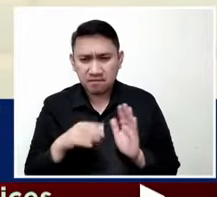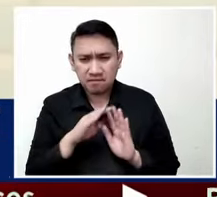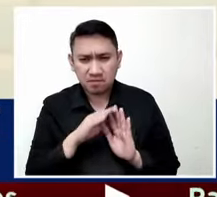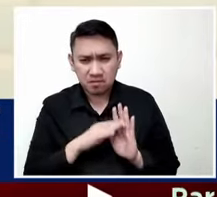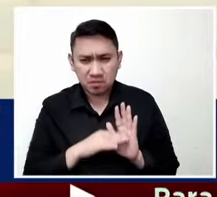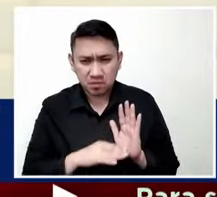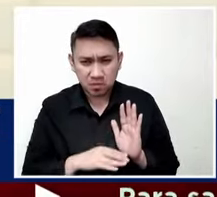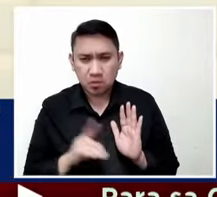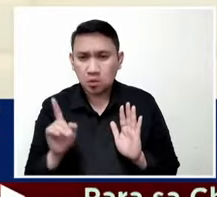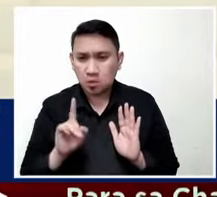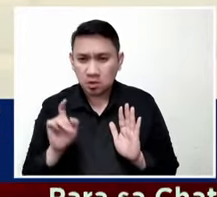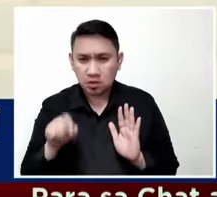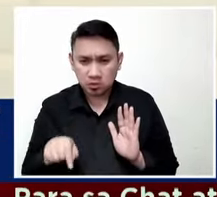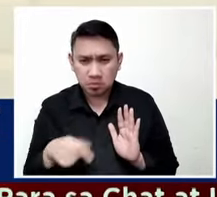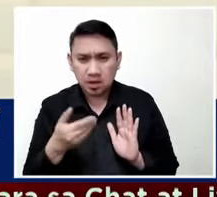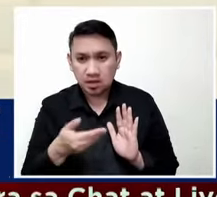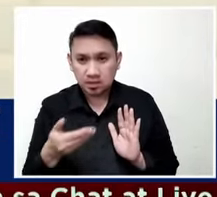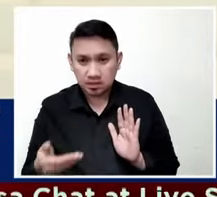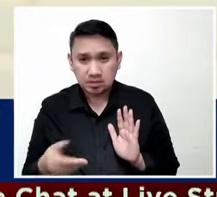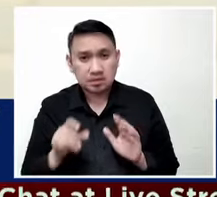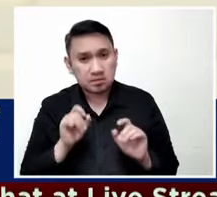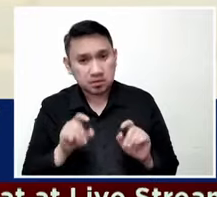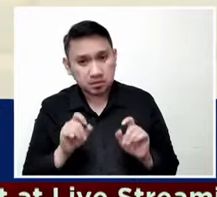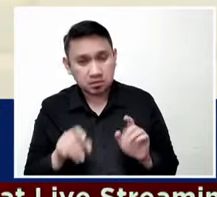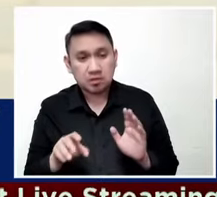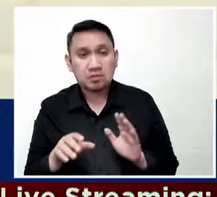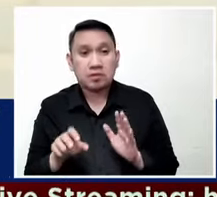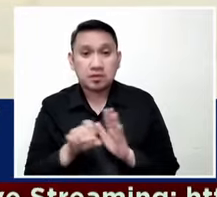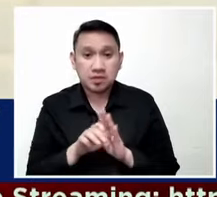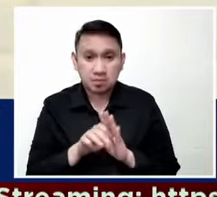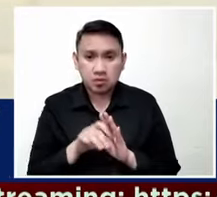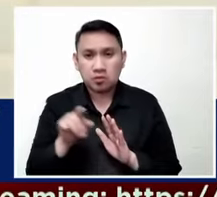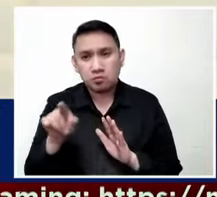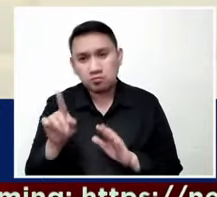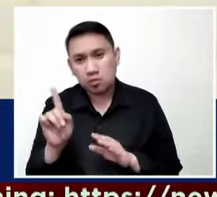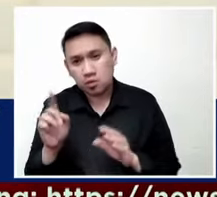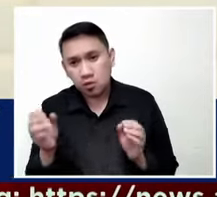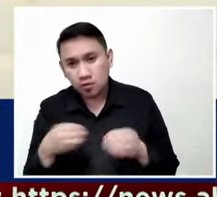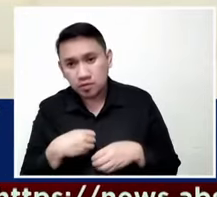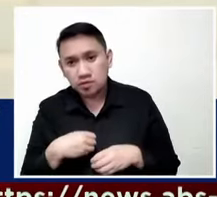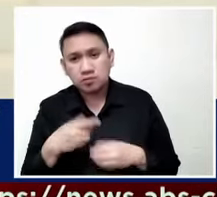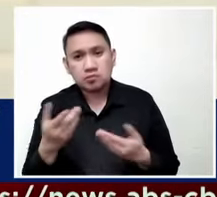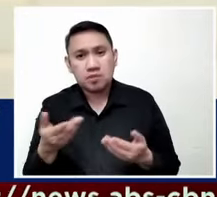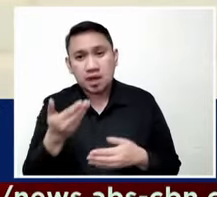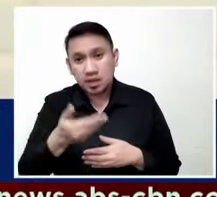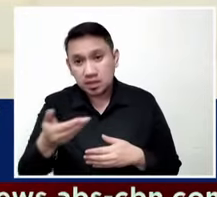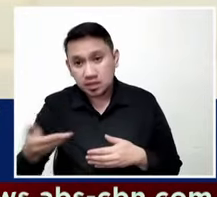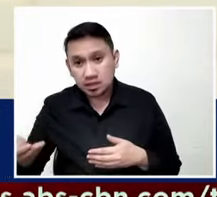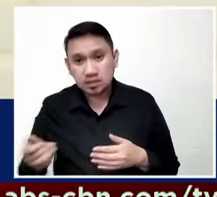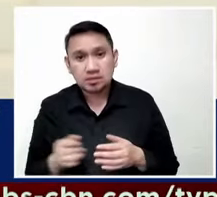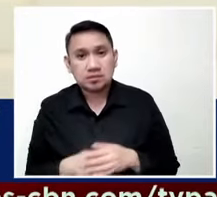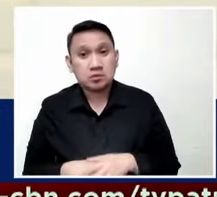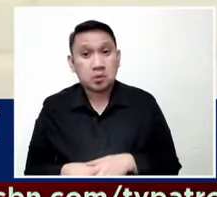supplier ang mga agency natin. Halimbawa po, sa isang agency is kailangan ng mga office supply. So siya po ngayon ang